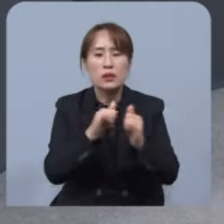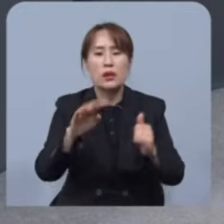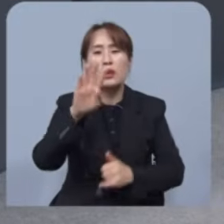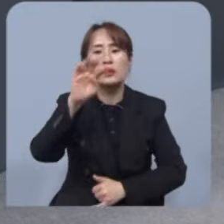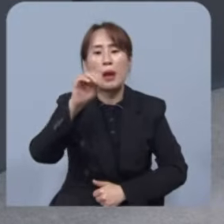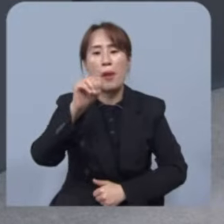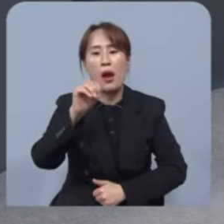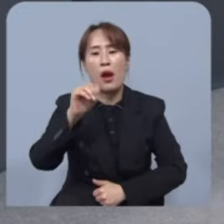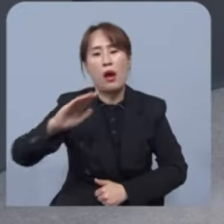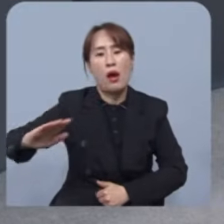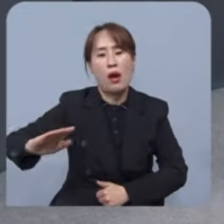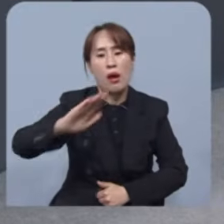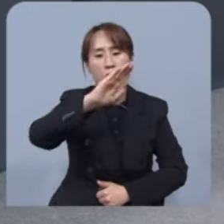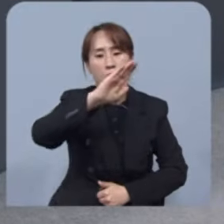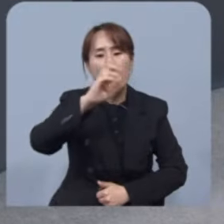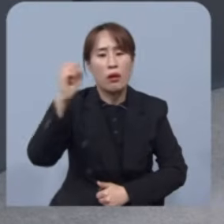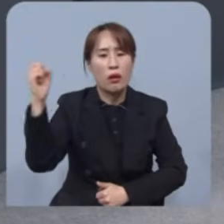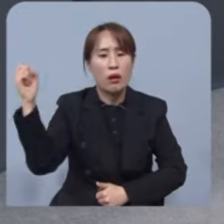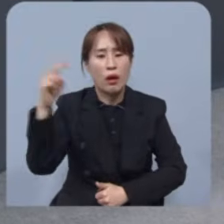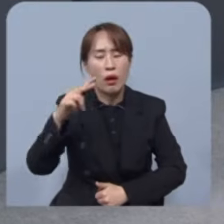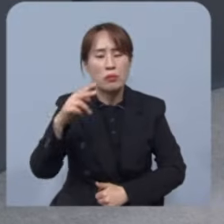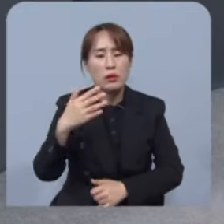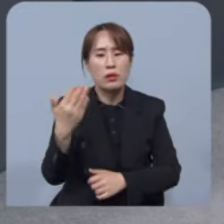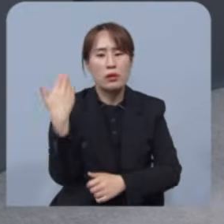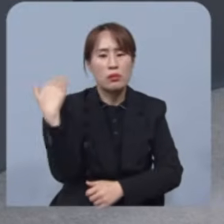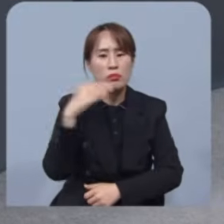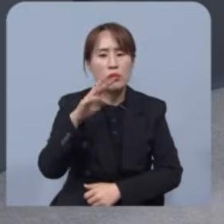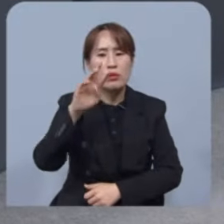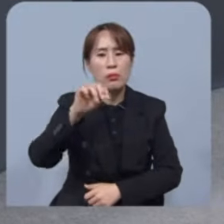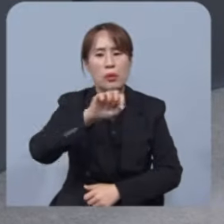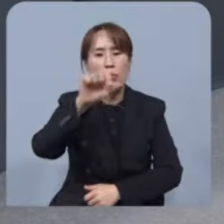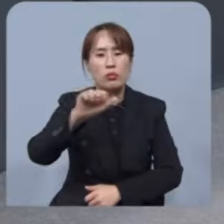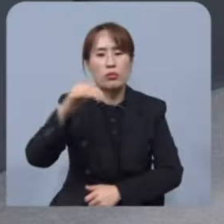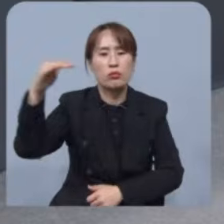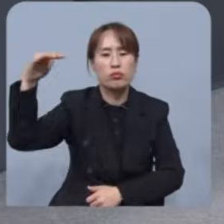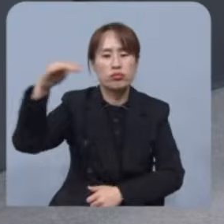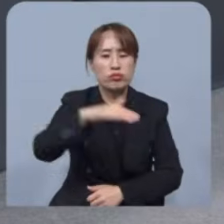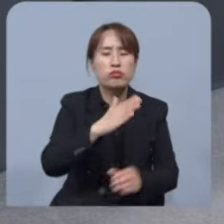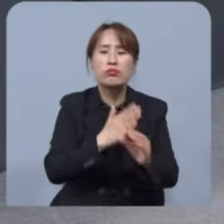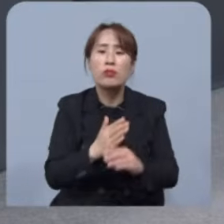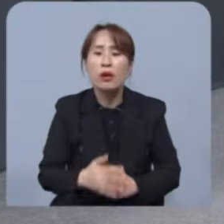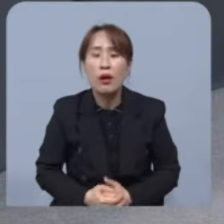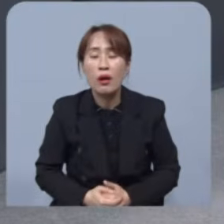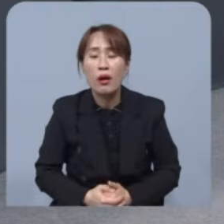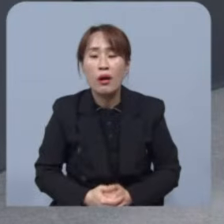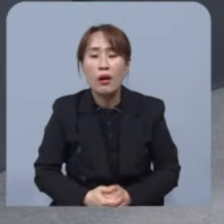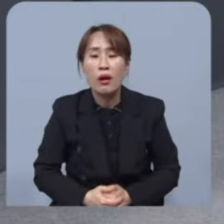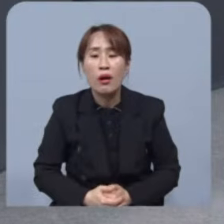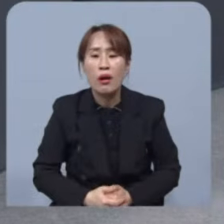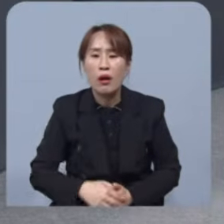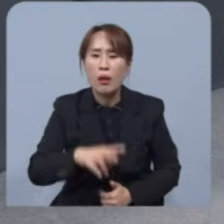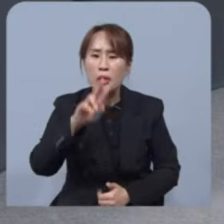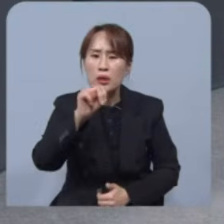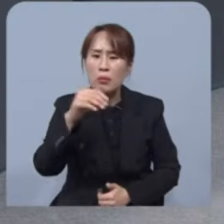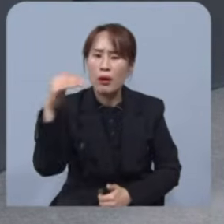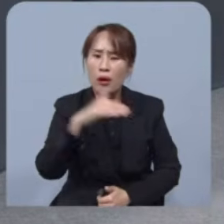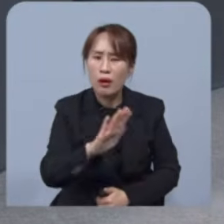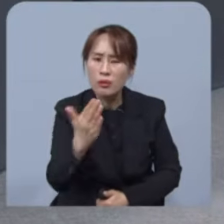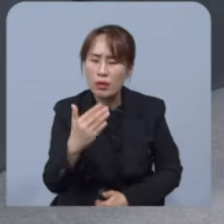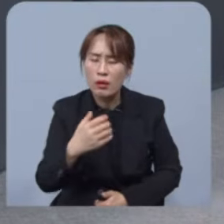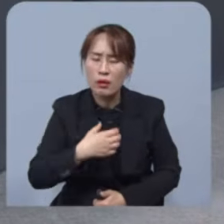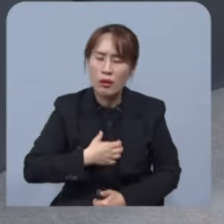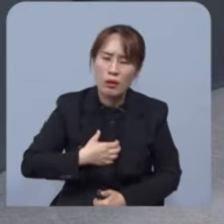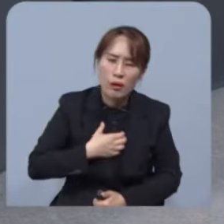4만까지 올라가다가 어찌된 일인지 지난 몇 년 동안 3만 5천까지 지금 빠지고 있습니다. 이러다가 2만대로 빠지는 거 아닌가